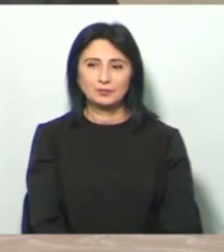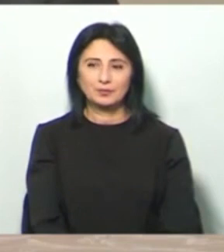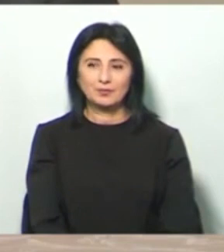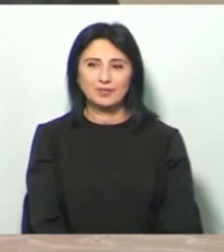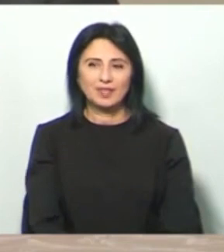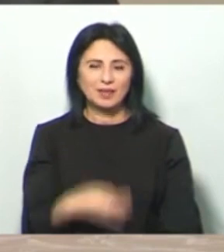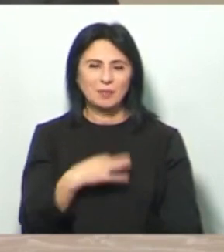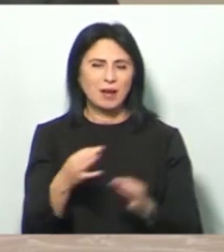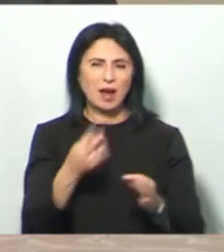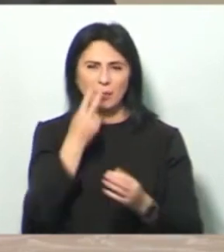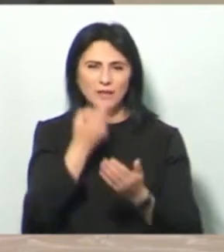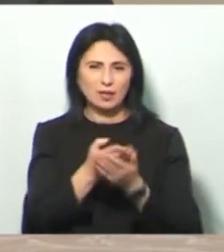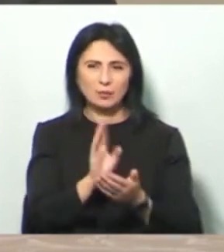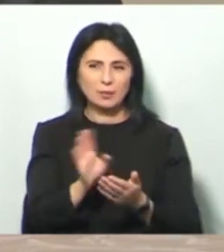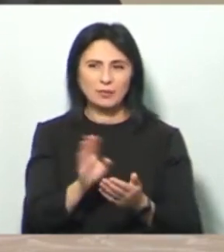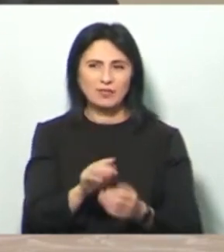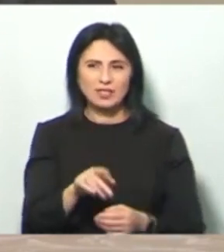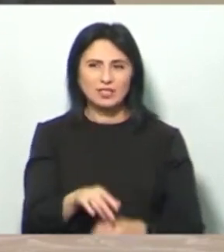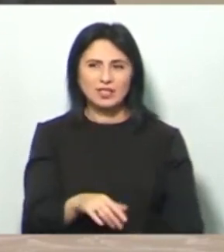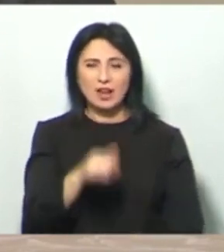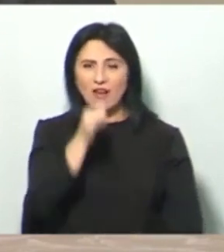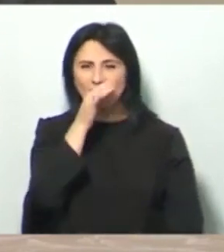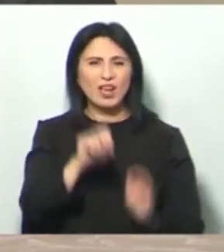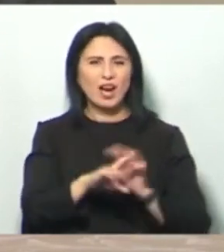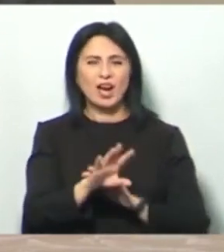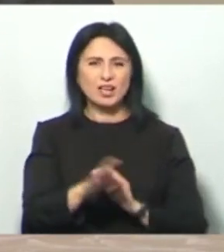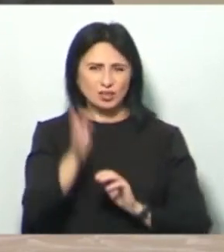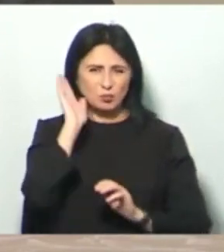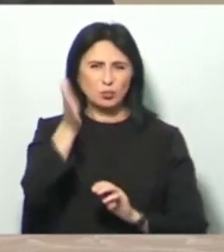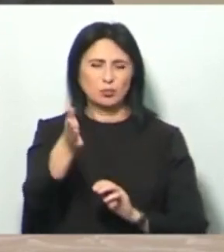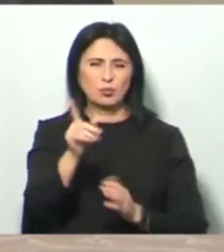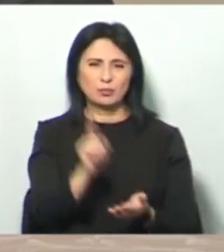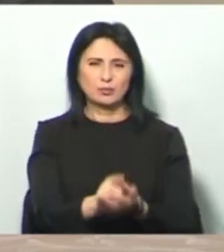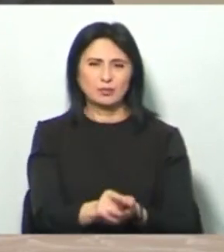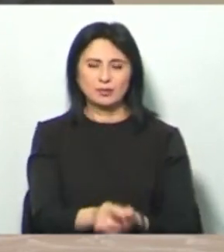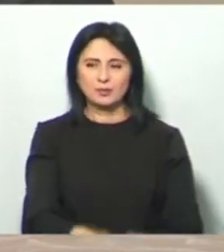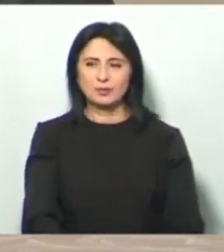მე არაფრად არ მიმაჩნია, იმიტომ მას ვერ გაექცევა ადამიანი.